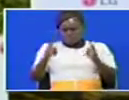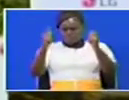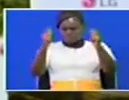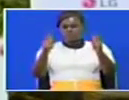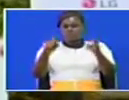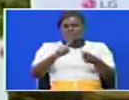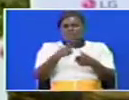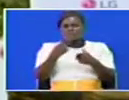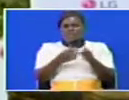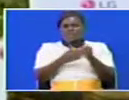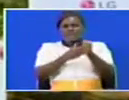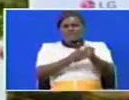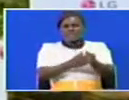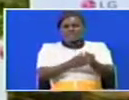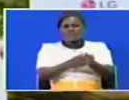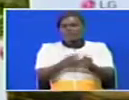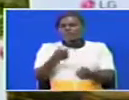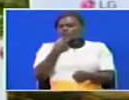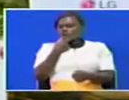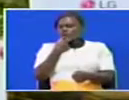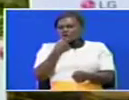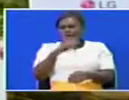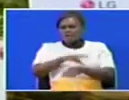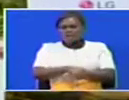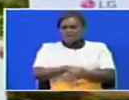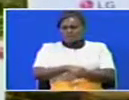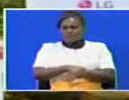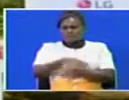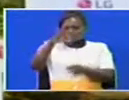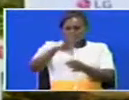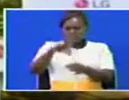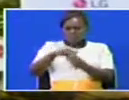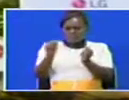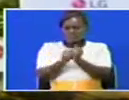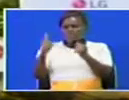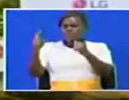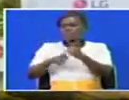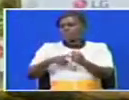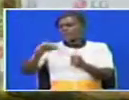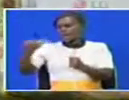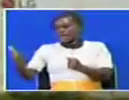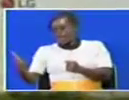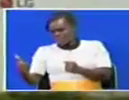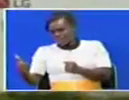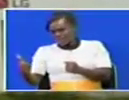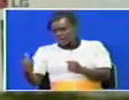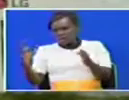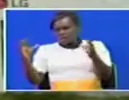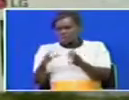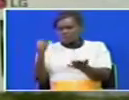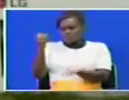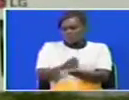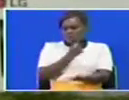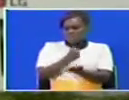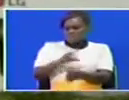kisha akawaongoza na kuwalaza Gor Mahia, alizoa kura 16, huku Calvin Odongo alikuwa klabu ya Posta Rangers